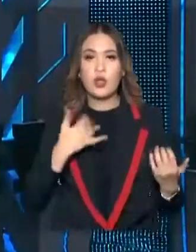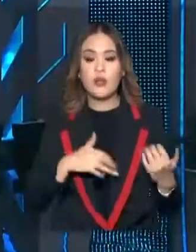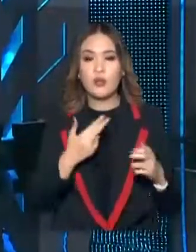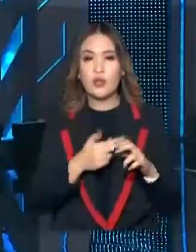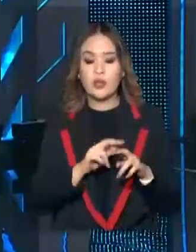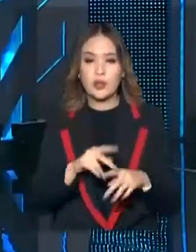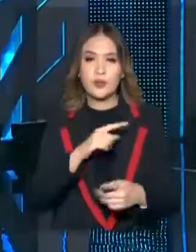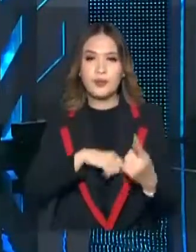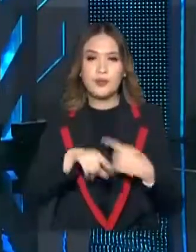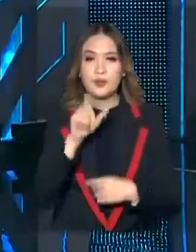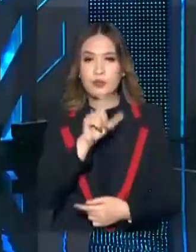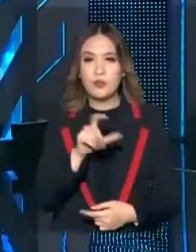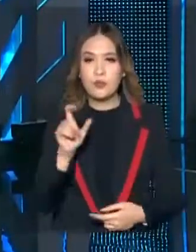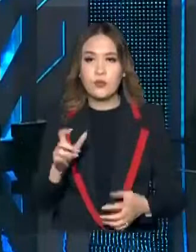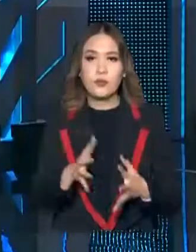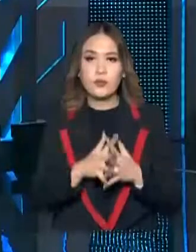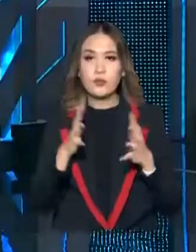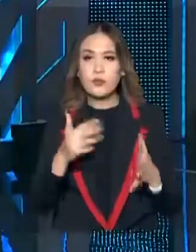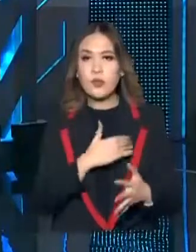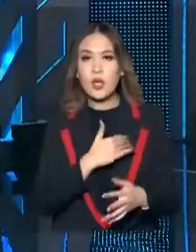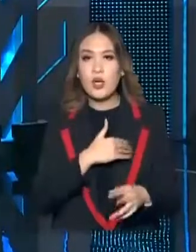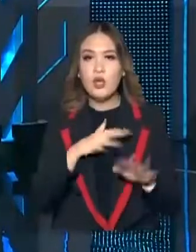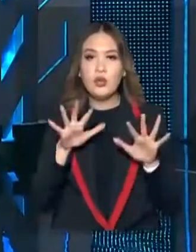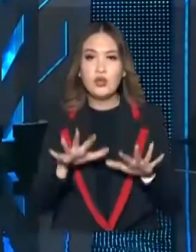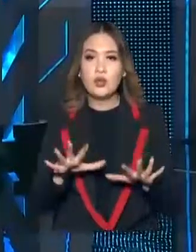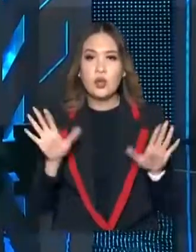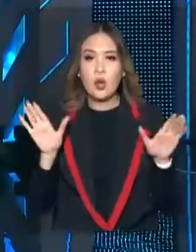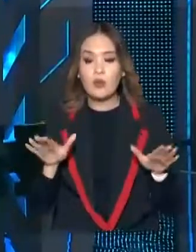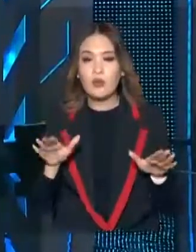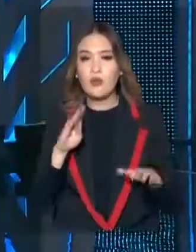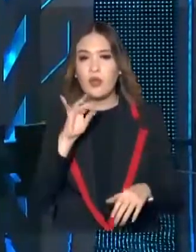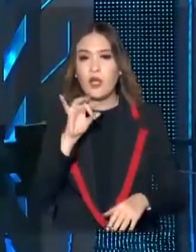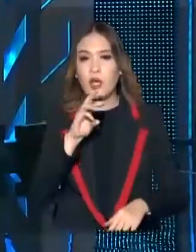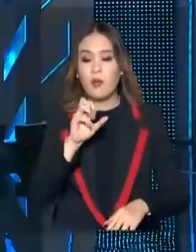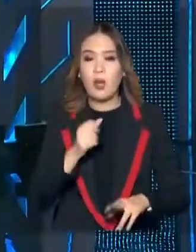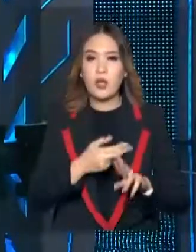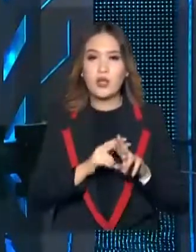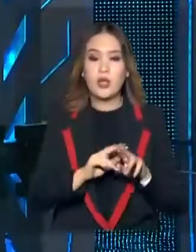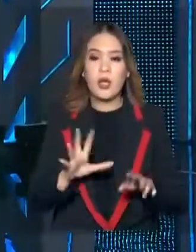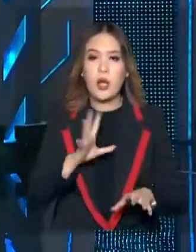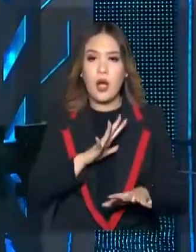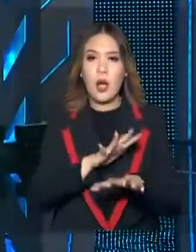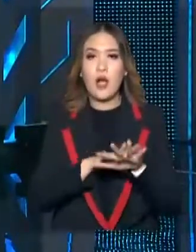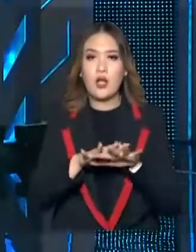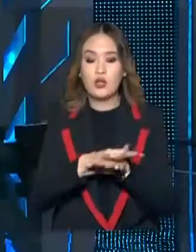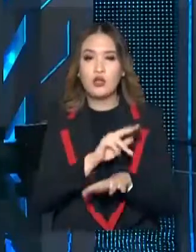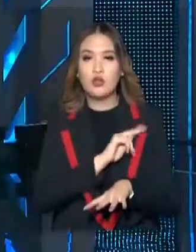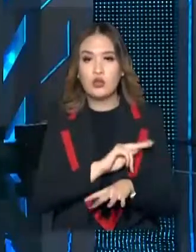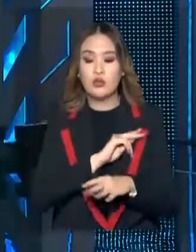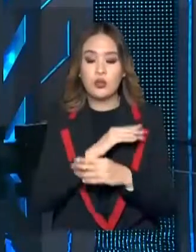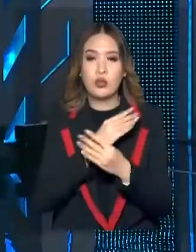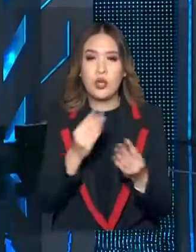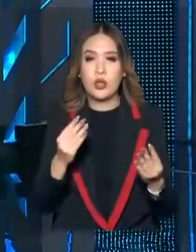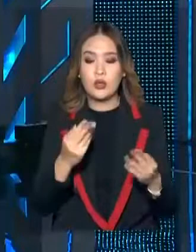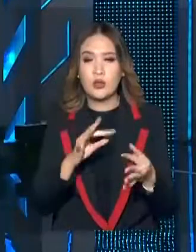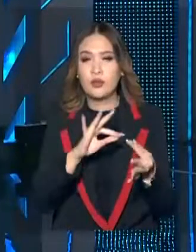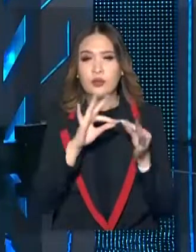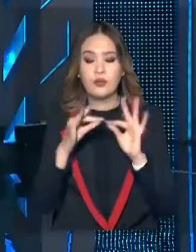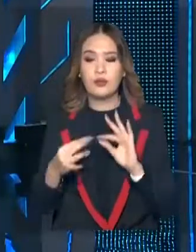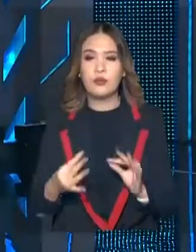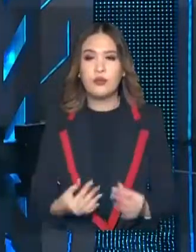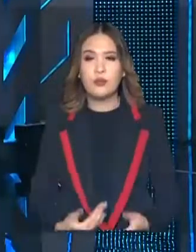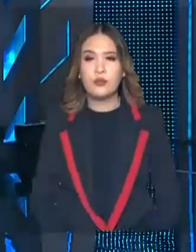кәсіпкерлерде айтарлықтай үлестерін қосуда. Қазір аймақта құс фермалары ашылып, жергілікті халық жұмыспен қамтылып жатыр. Тақырыпты